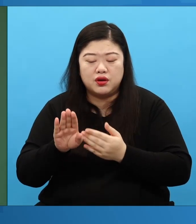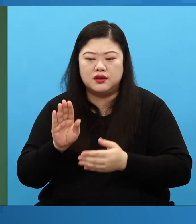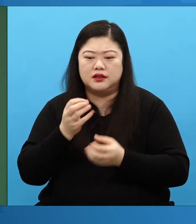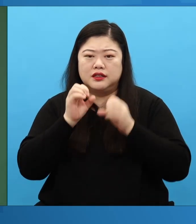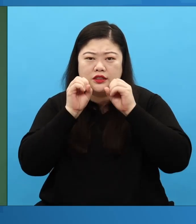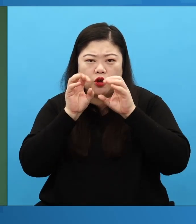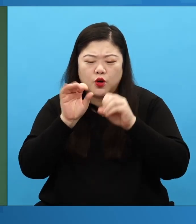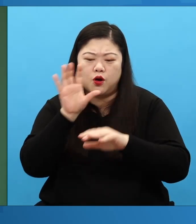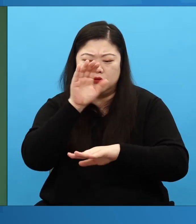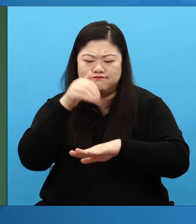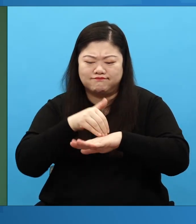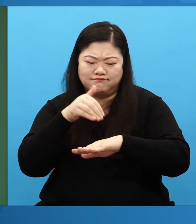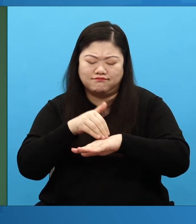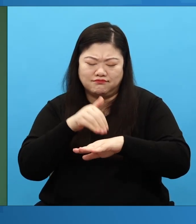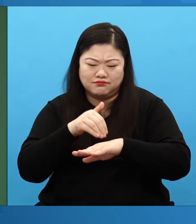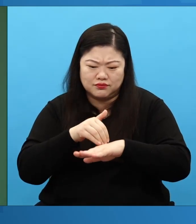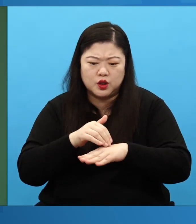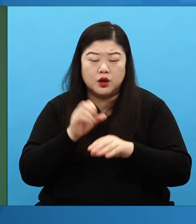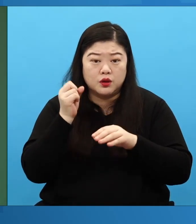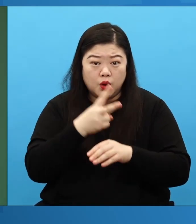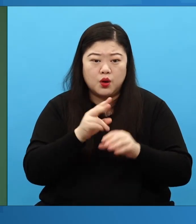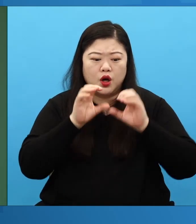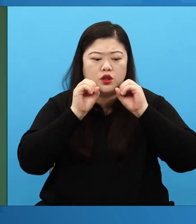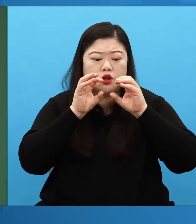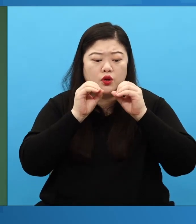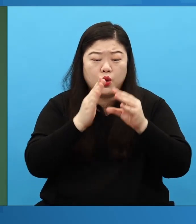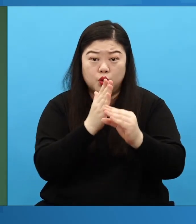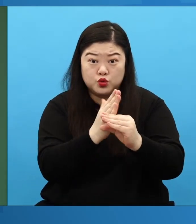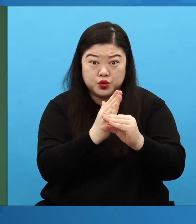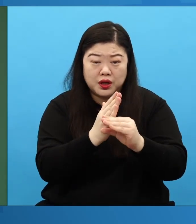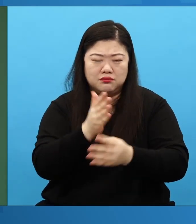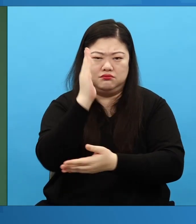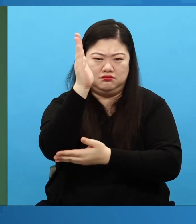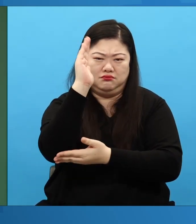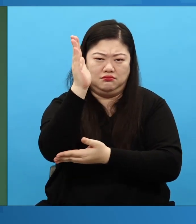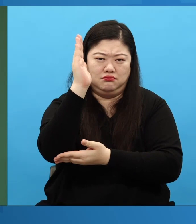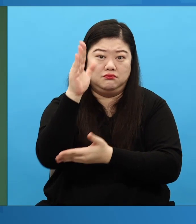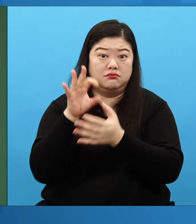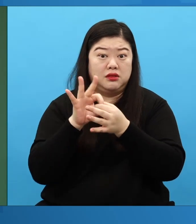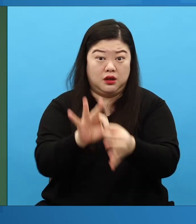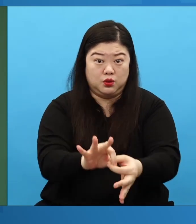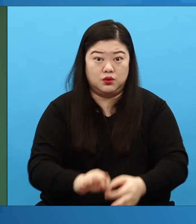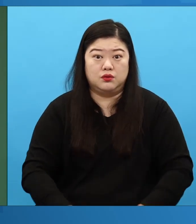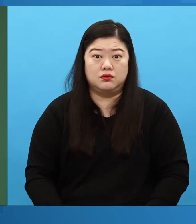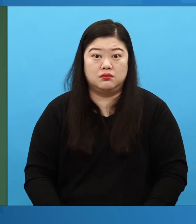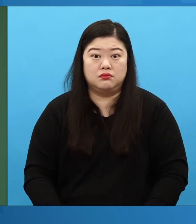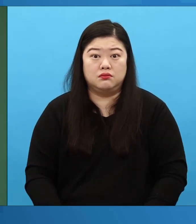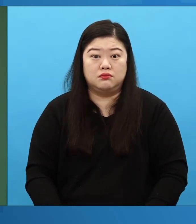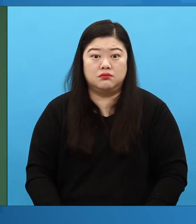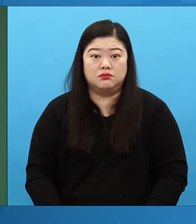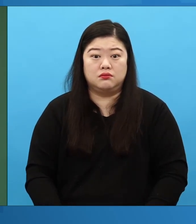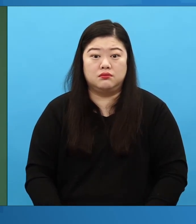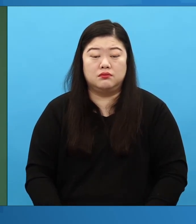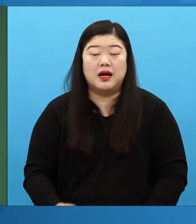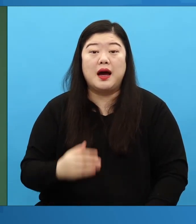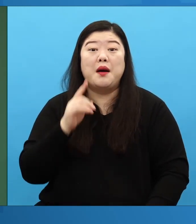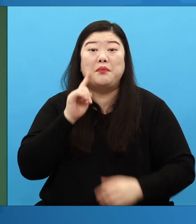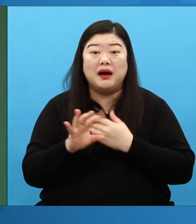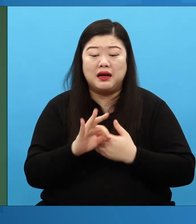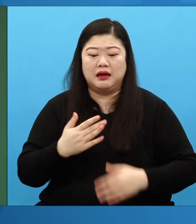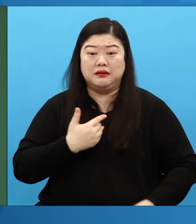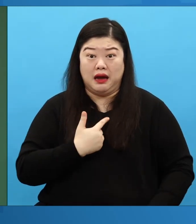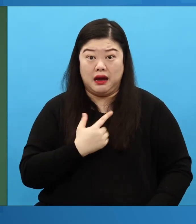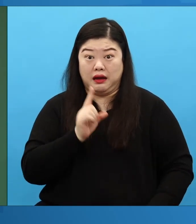came accordingly. 메시지도 계속 그렇게 하게 되고요. And I was able to give my messages that way. 처음에 좀 우습죠. 뭐 몇명 모여가 세계복음화 이런 단어를 쓰면 안